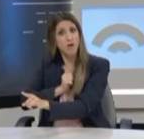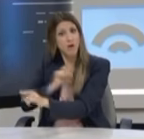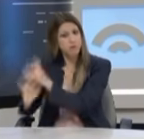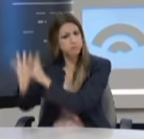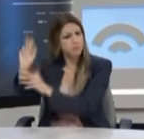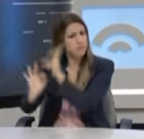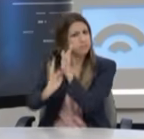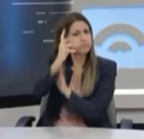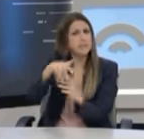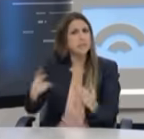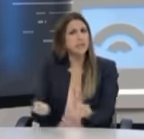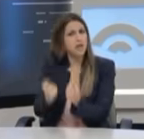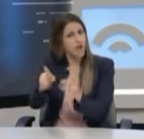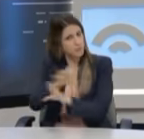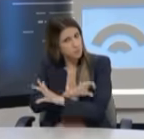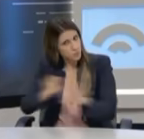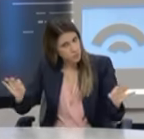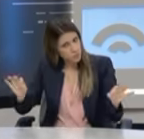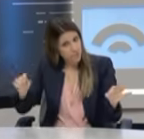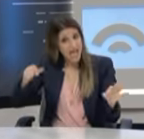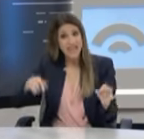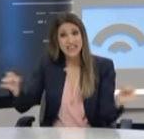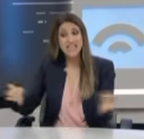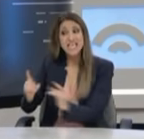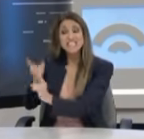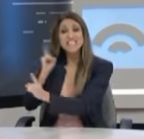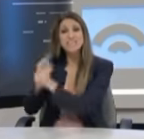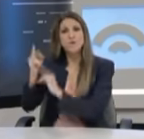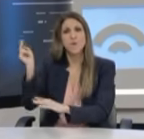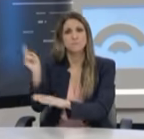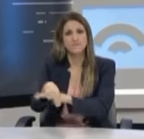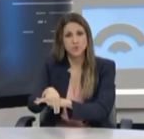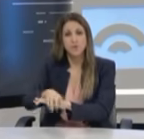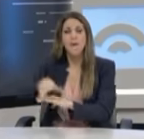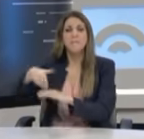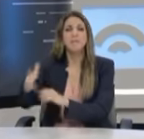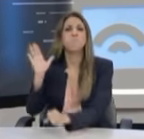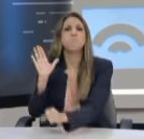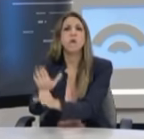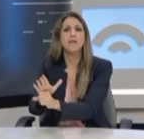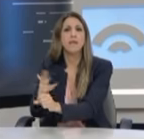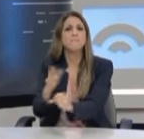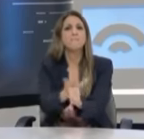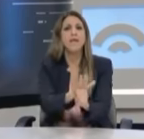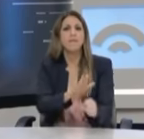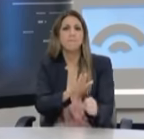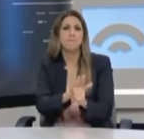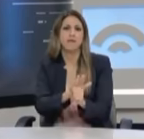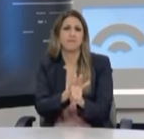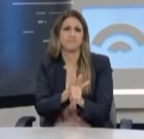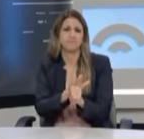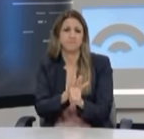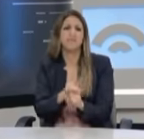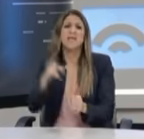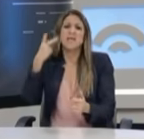αυτή, κυρίες και κύριοι βουλευτές, είναι γεμάτη παγίδες. Ήδη, μάλιστα, ήδη ξυπνά εθνικισμούς και